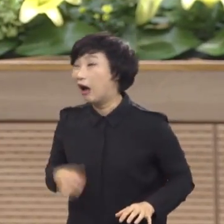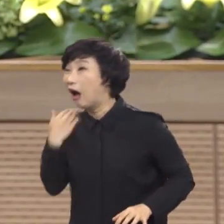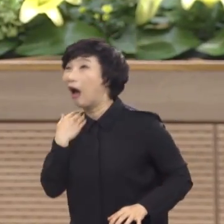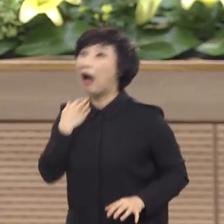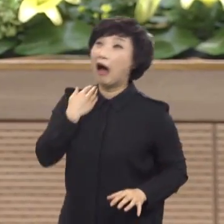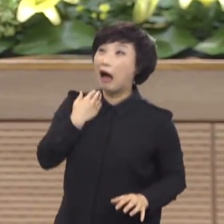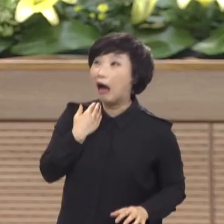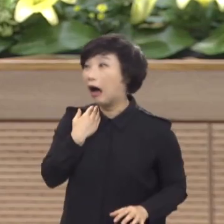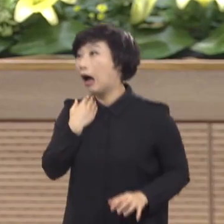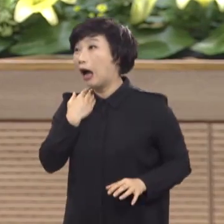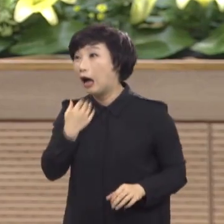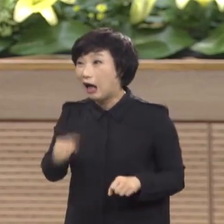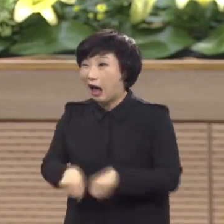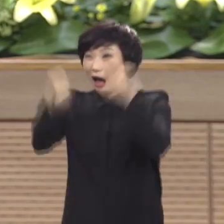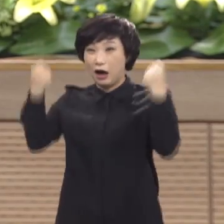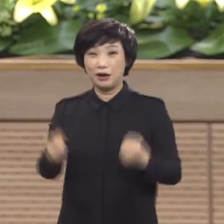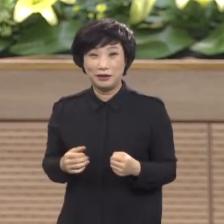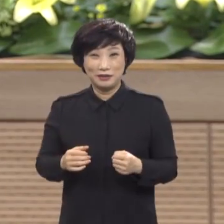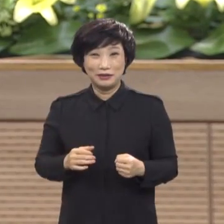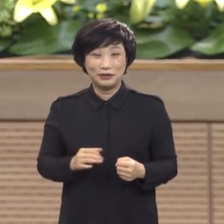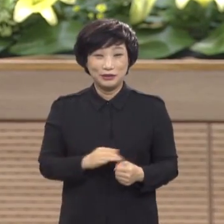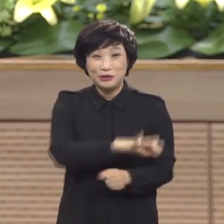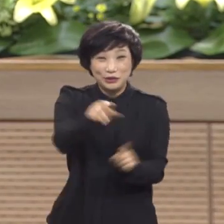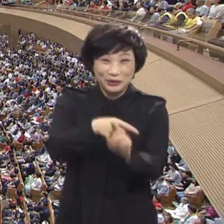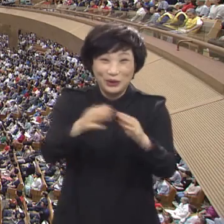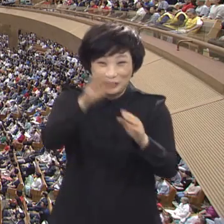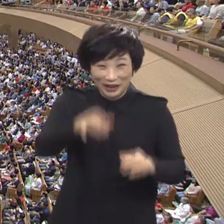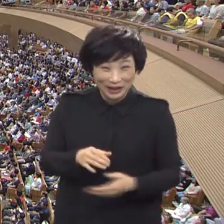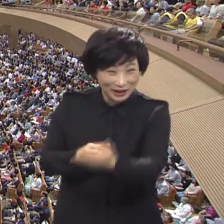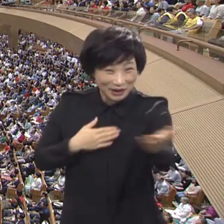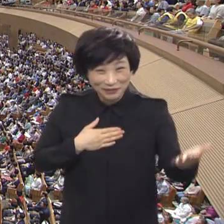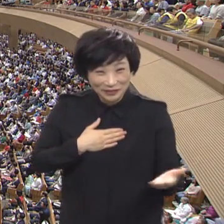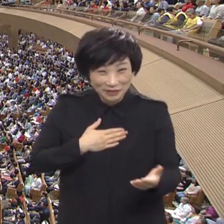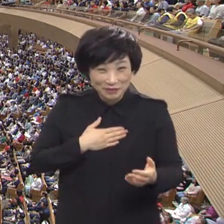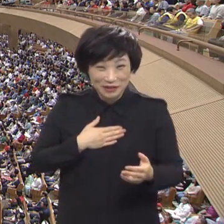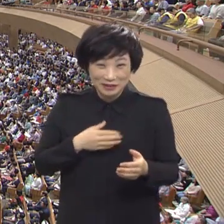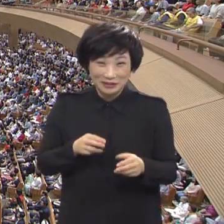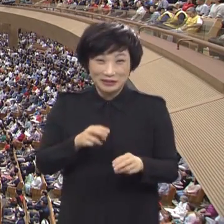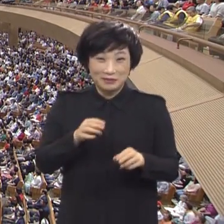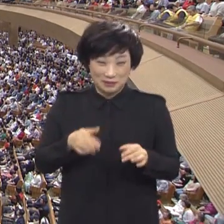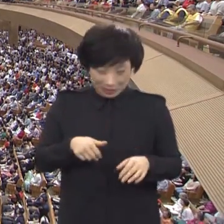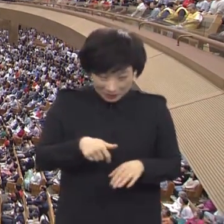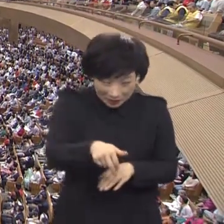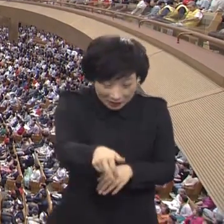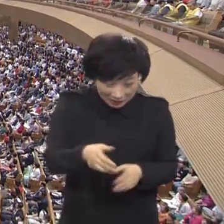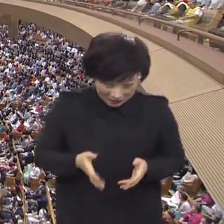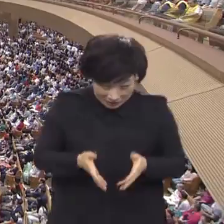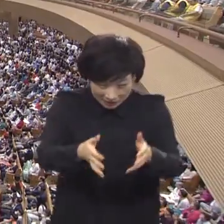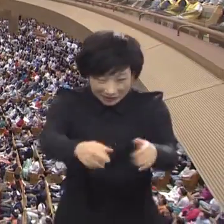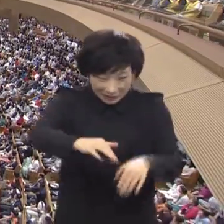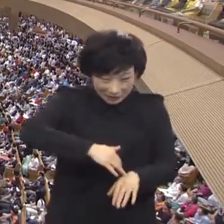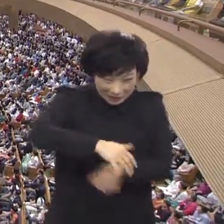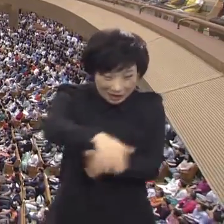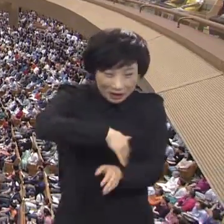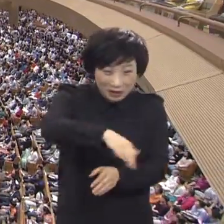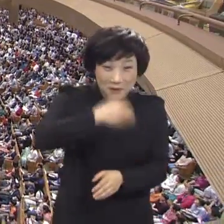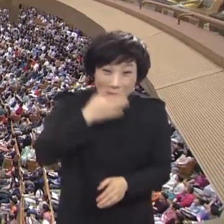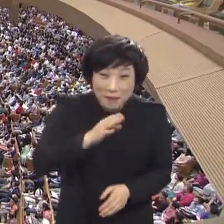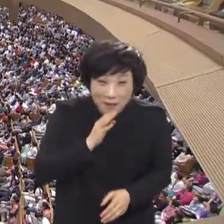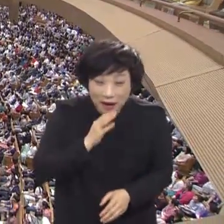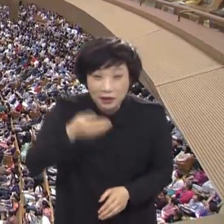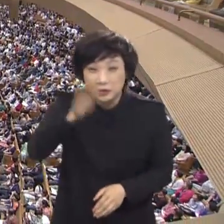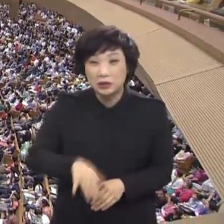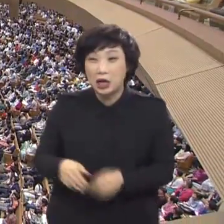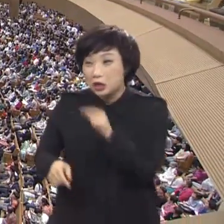교회는 골이 쭉 있어서 왕래할 수가 있는데 그 회당에는 어느